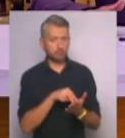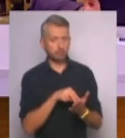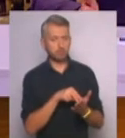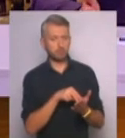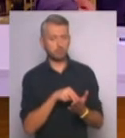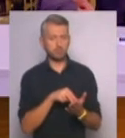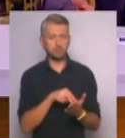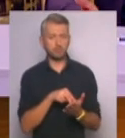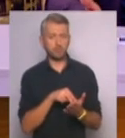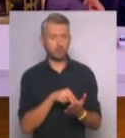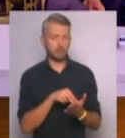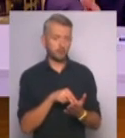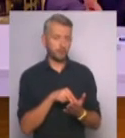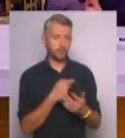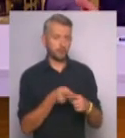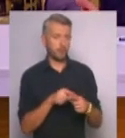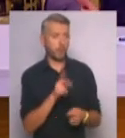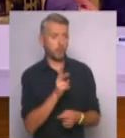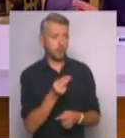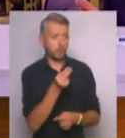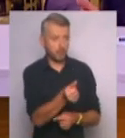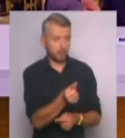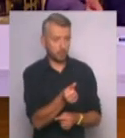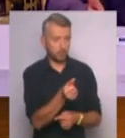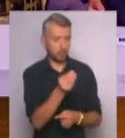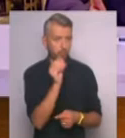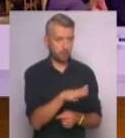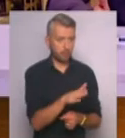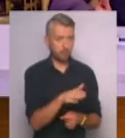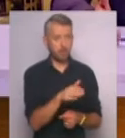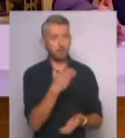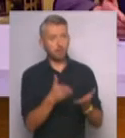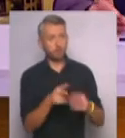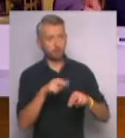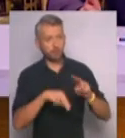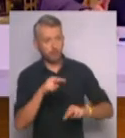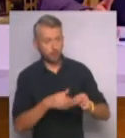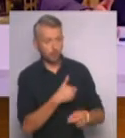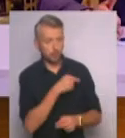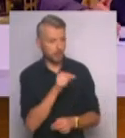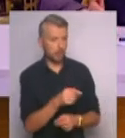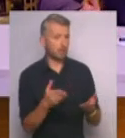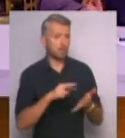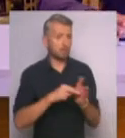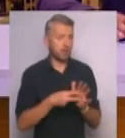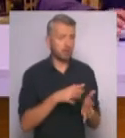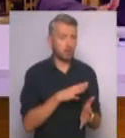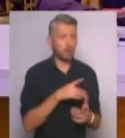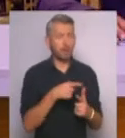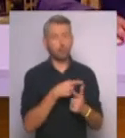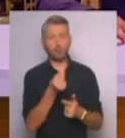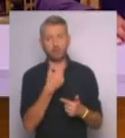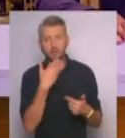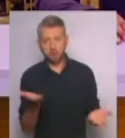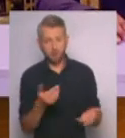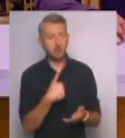там, якби це ж хтось заплатив, його купив, там, можливо, будуватися там хотів, ну, якісь плани там, або там немає коштів. Ми